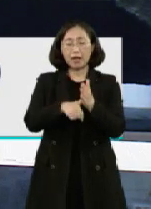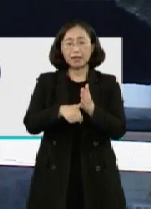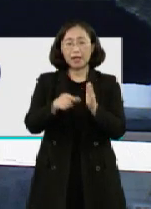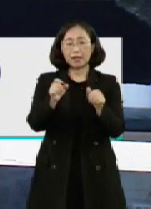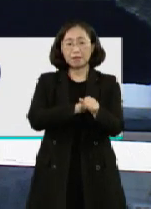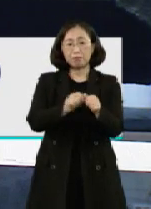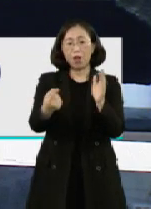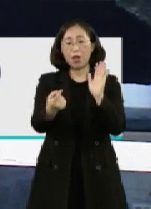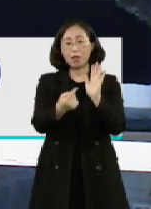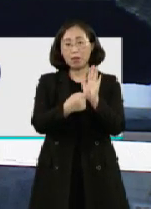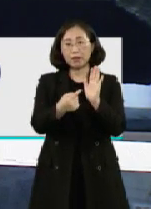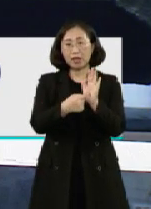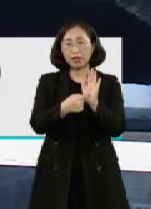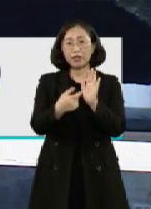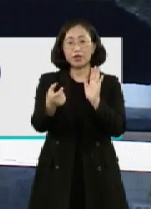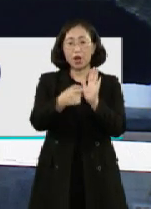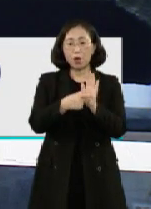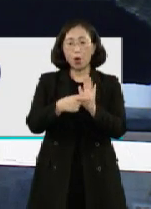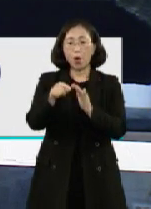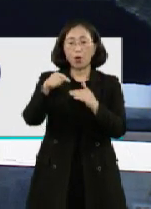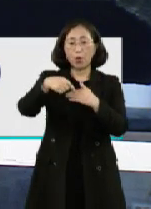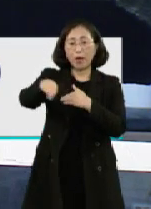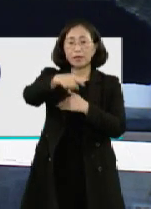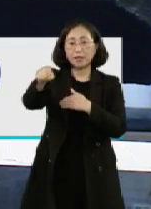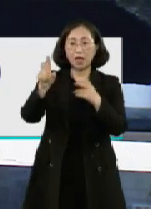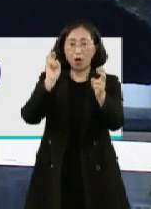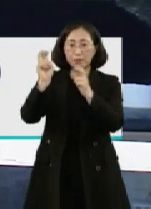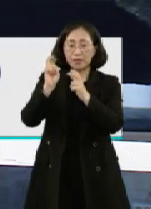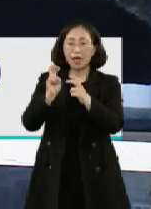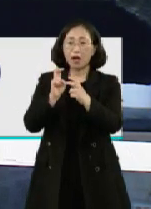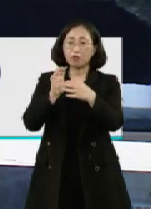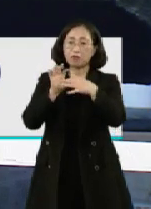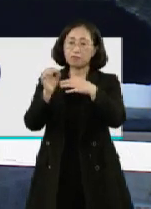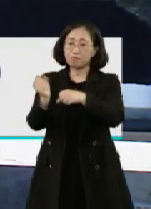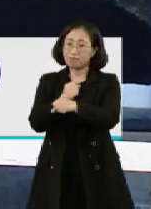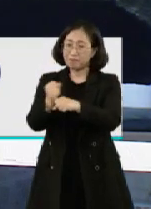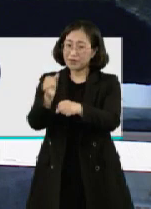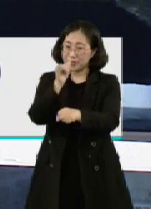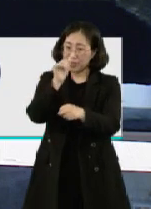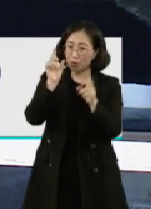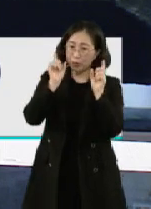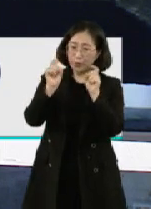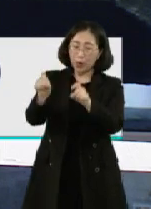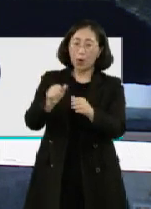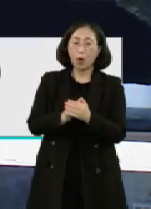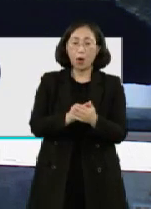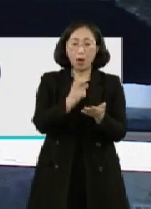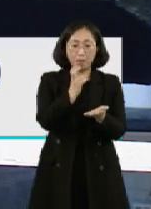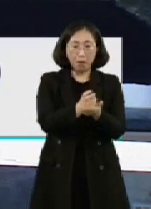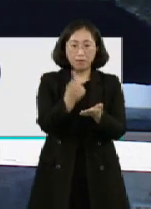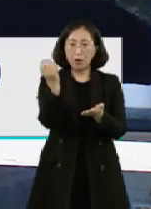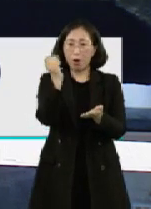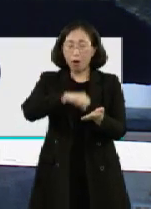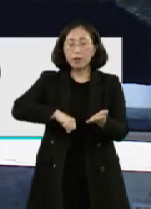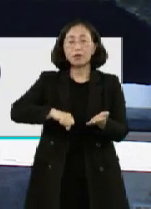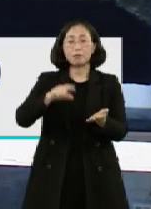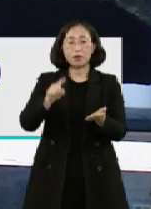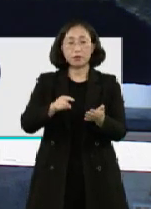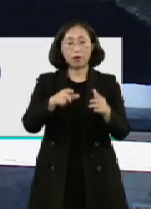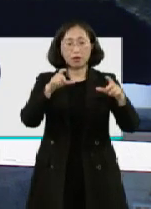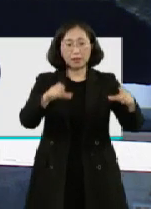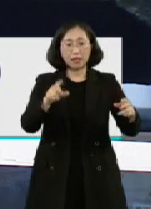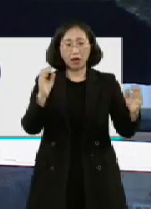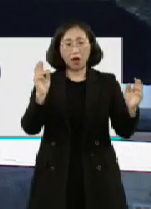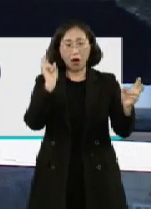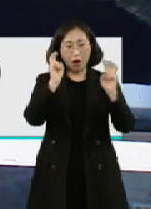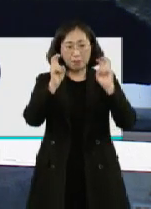명시해 외지업체와 유착 의혹이 불거지고 있습니다. 정부가 정한 계약법까지 어기면서 지역업체들을 외면한